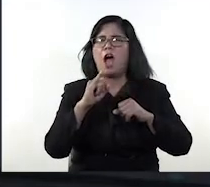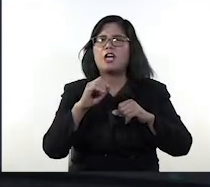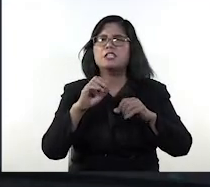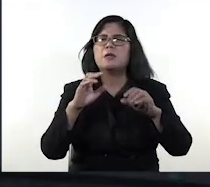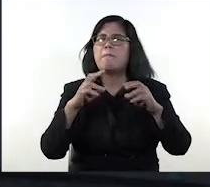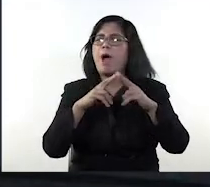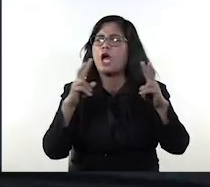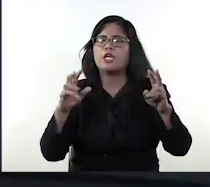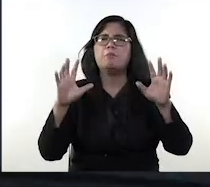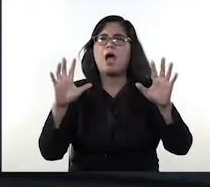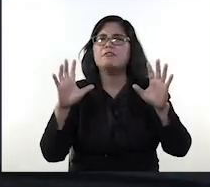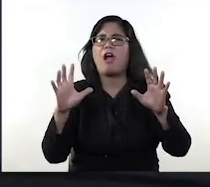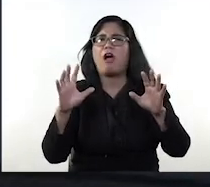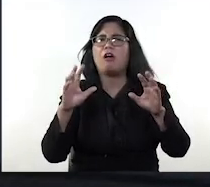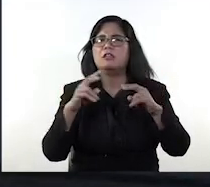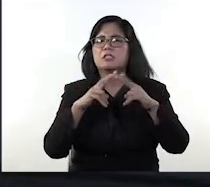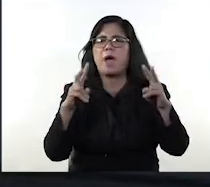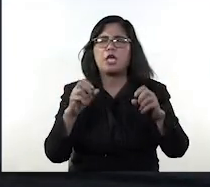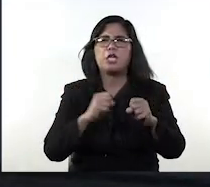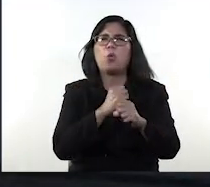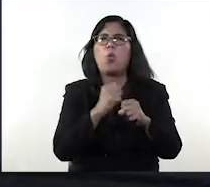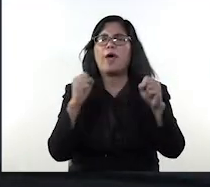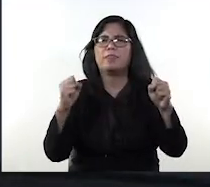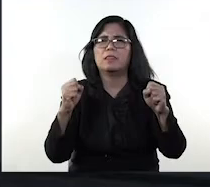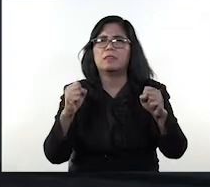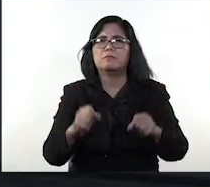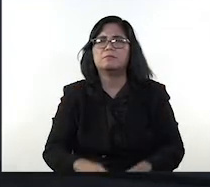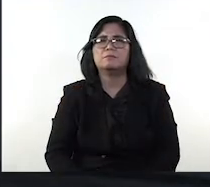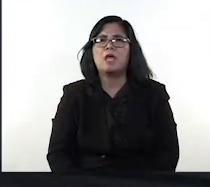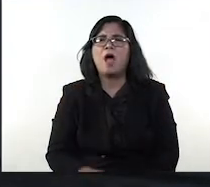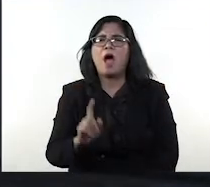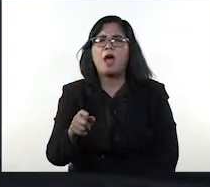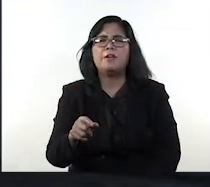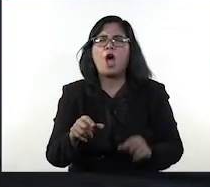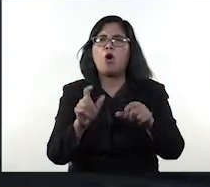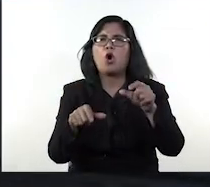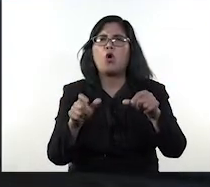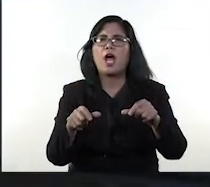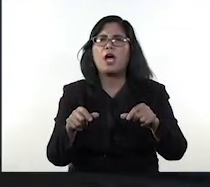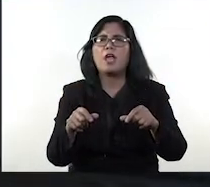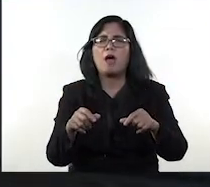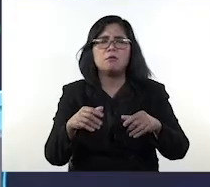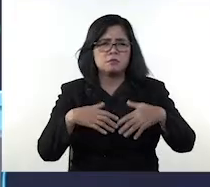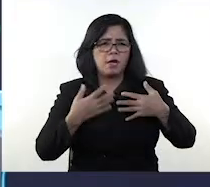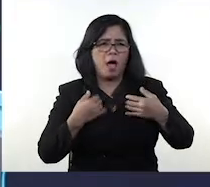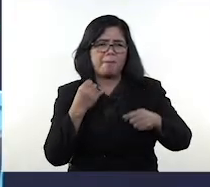Hai ada banyak orang merasa Hai menghina Hai itu adalah bagian dari kompetisi